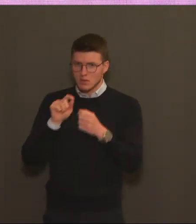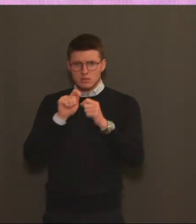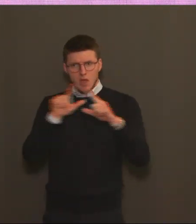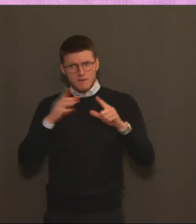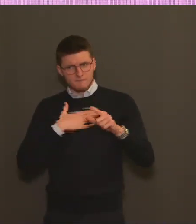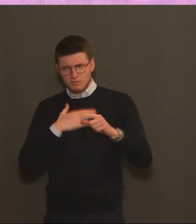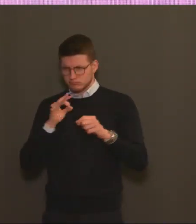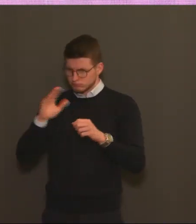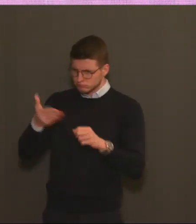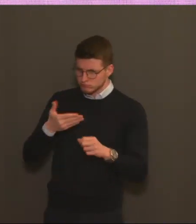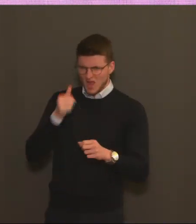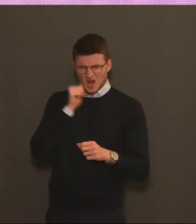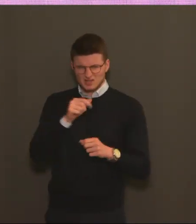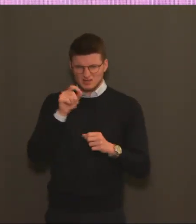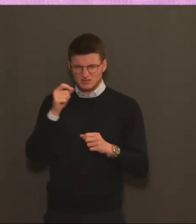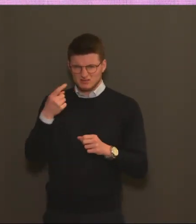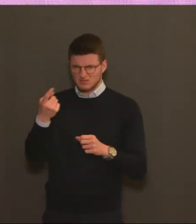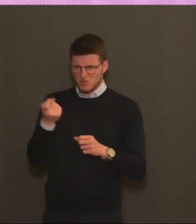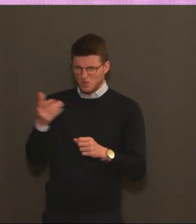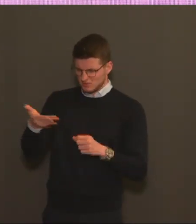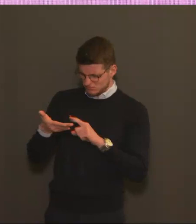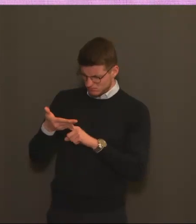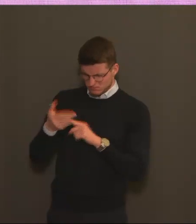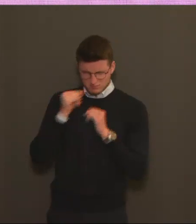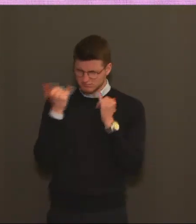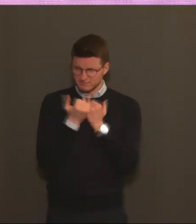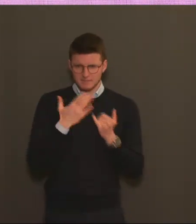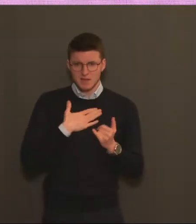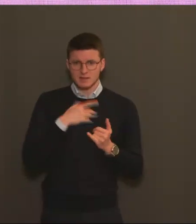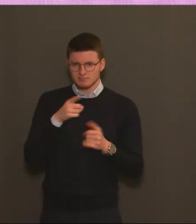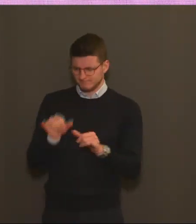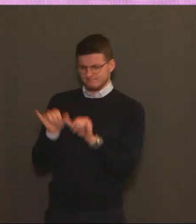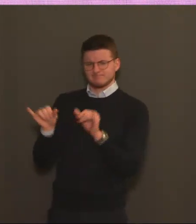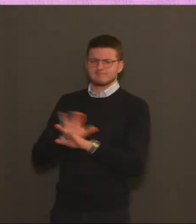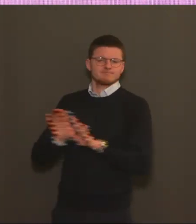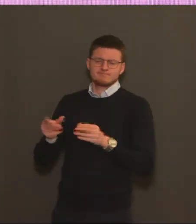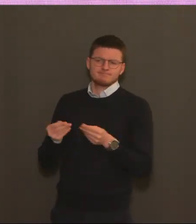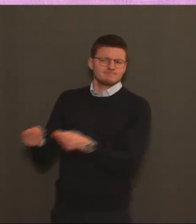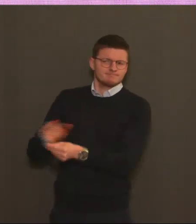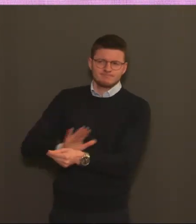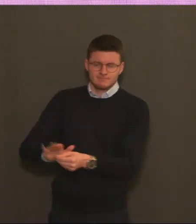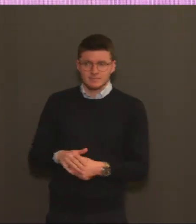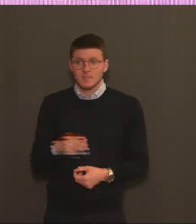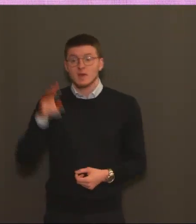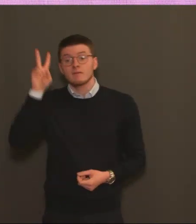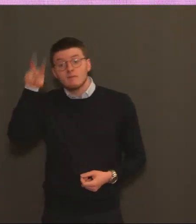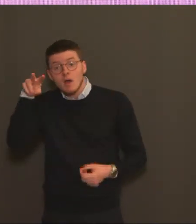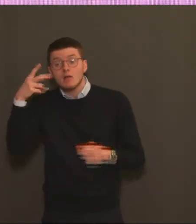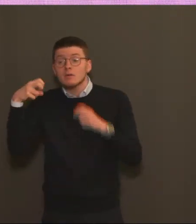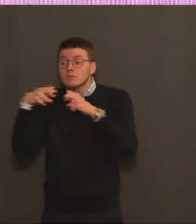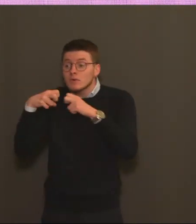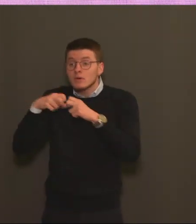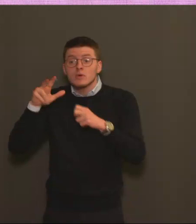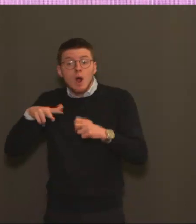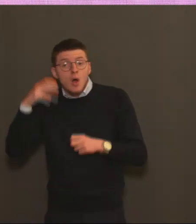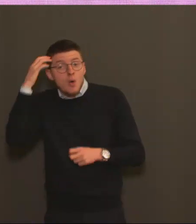dit verdacht. Je wordt uitgenodigd door de Vlaamse, Brusselse of Waalse overheid. Je krijgt in geen geval een uitnodiging van